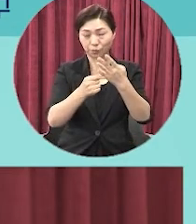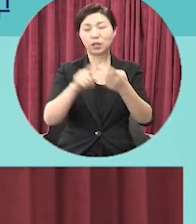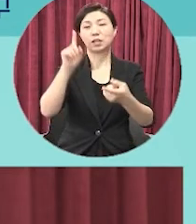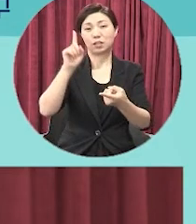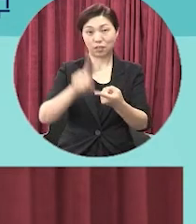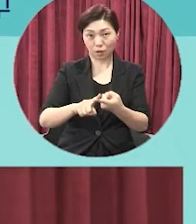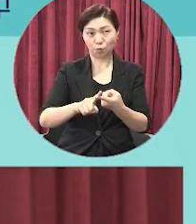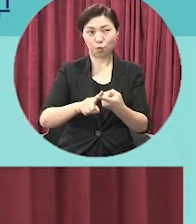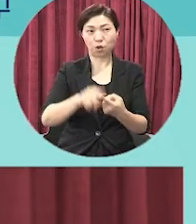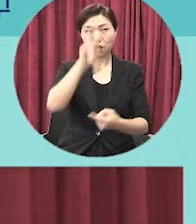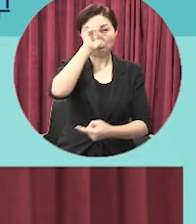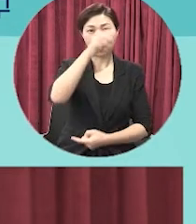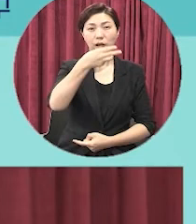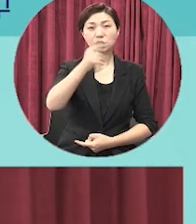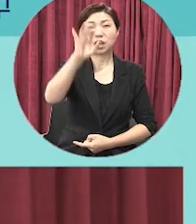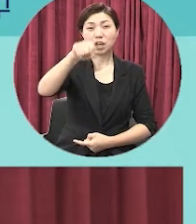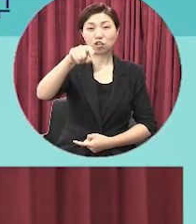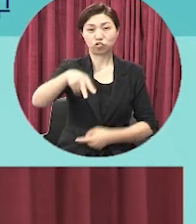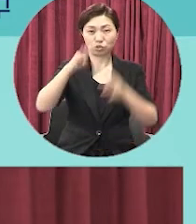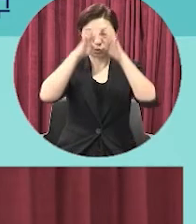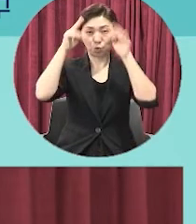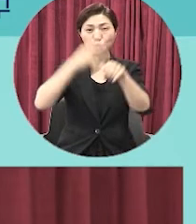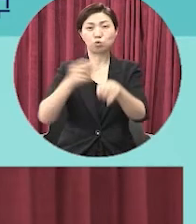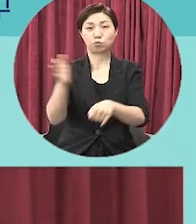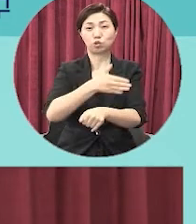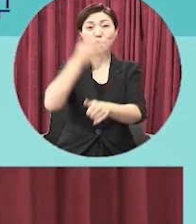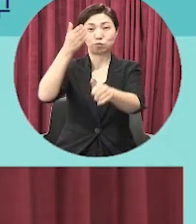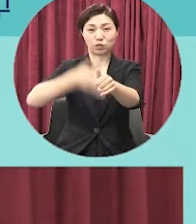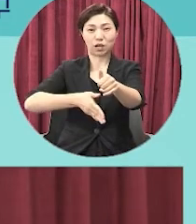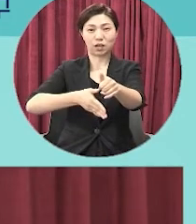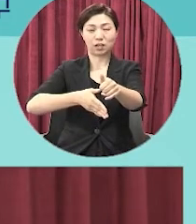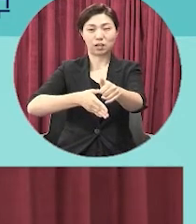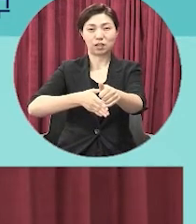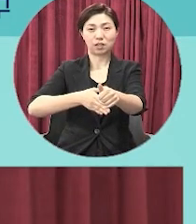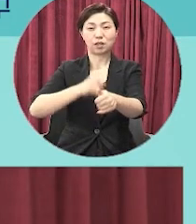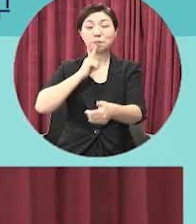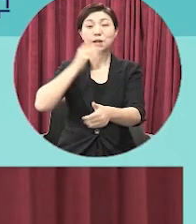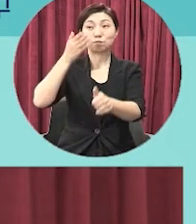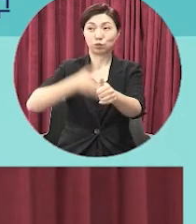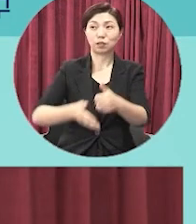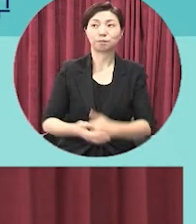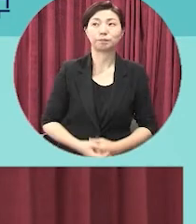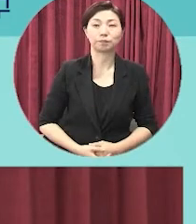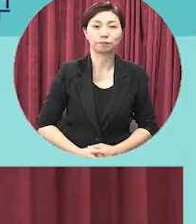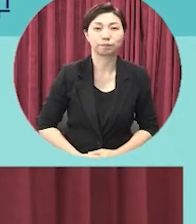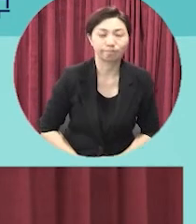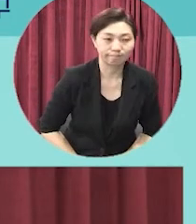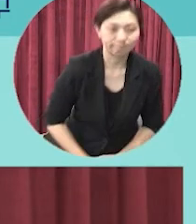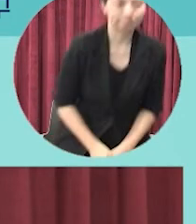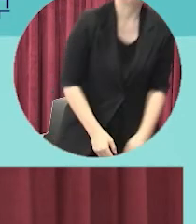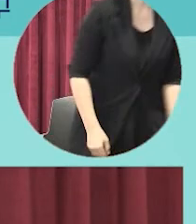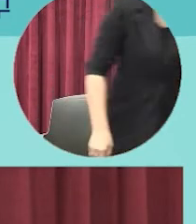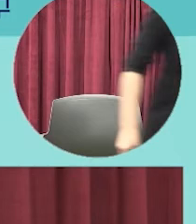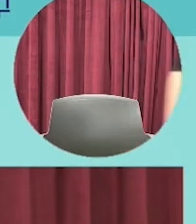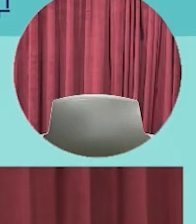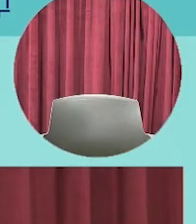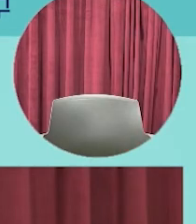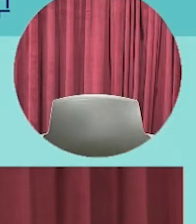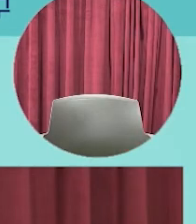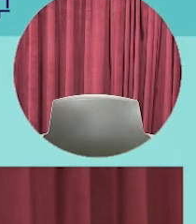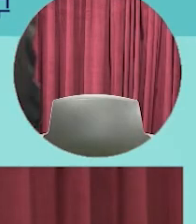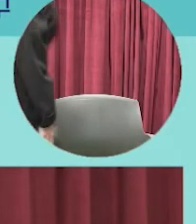밤 내어 교수님 부터 좀 부탁드리겠습니다 방영 교수님 먼저 좀 말씀 부탁드리겠습니다 4 짧게